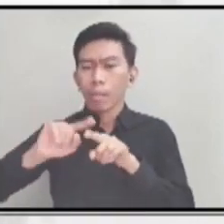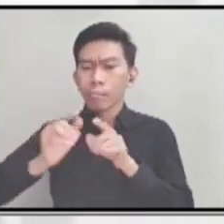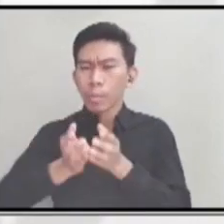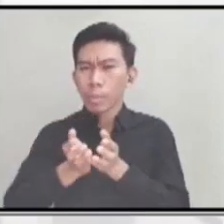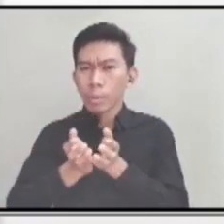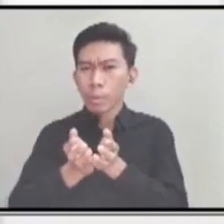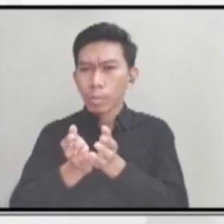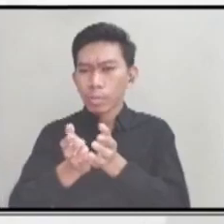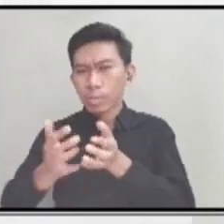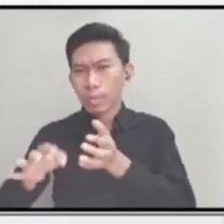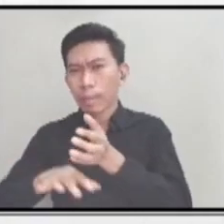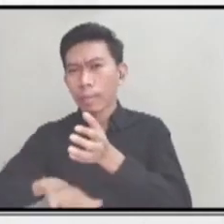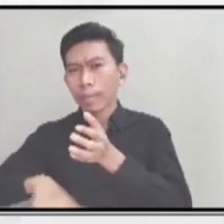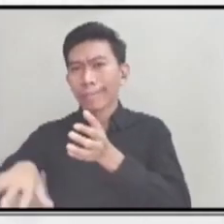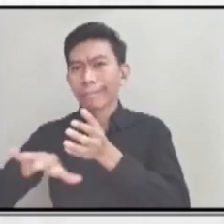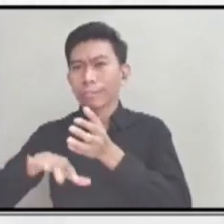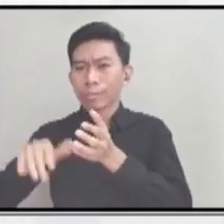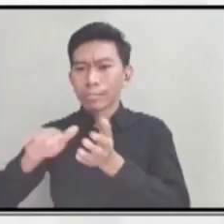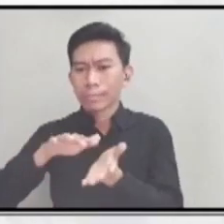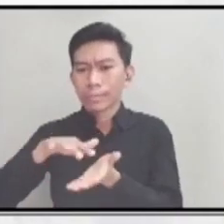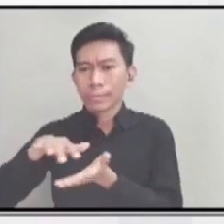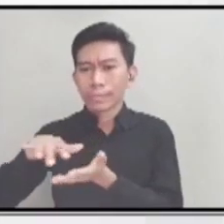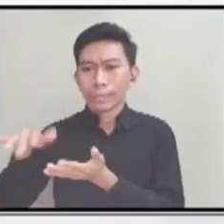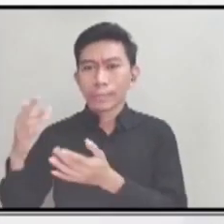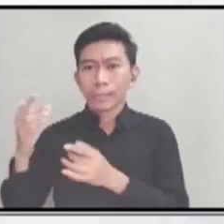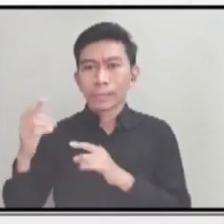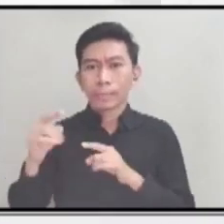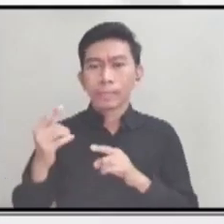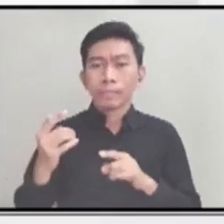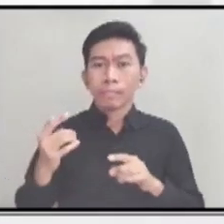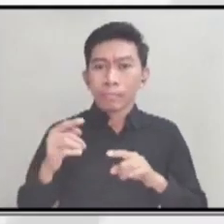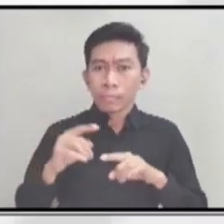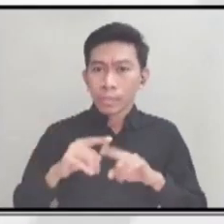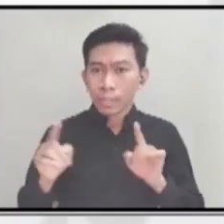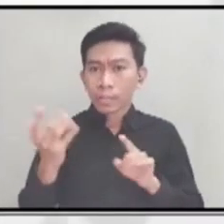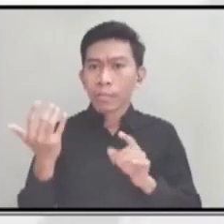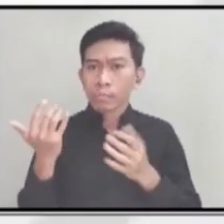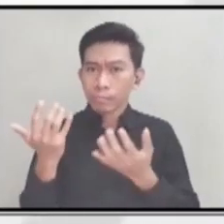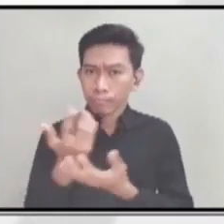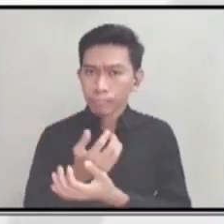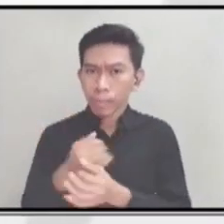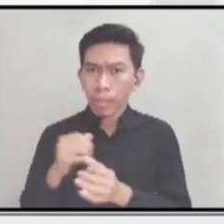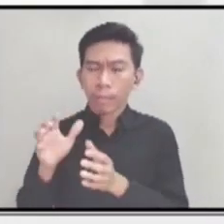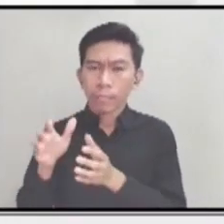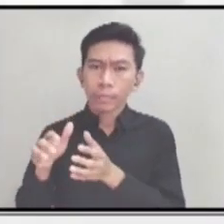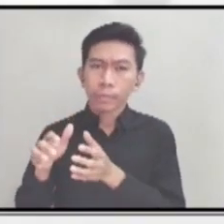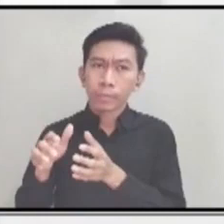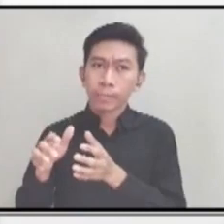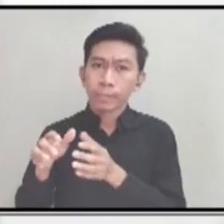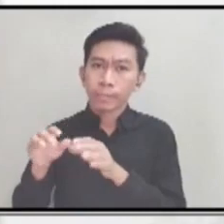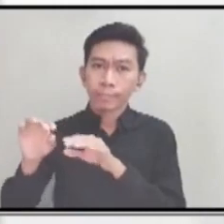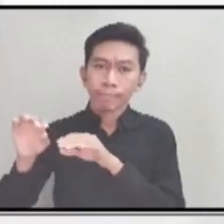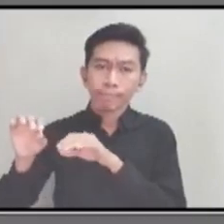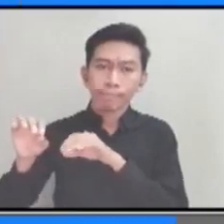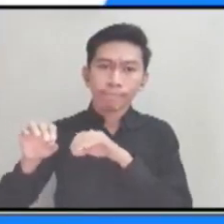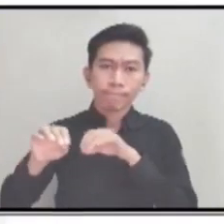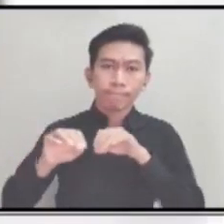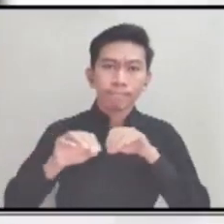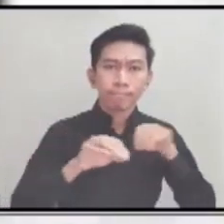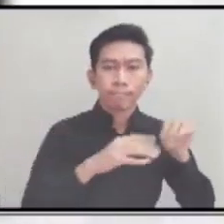Bato, Dayasan. Agad namang dinala sa Coast Guard Special Operations Unit Bathouse ang mga nasa gitna